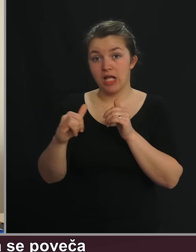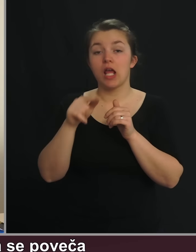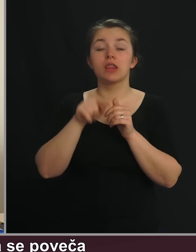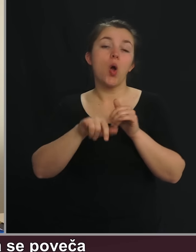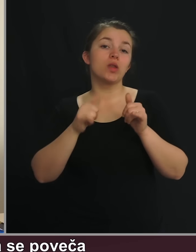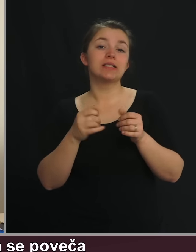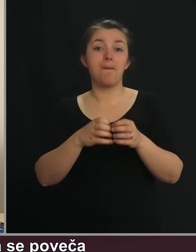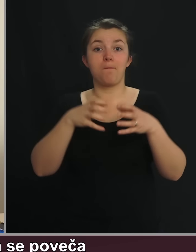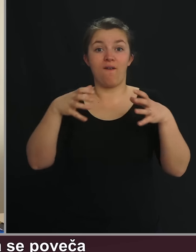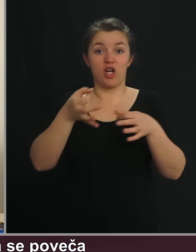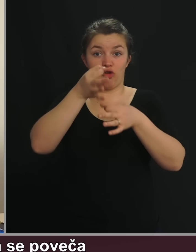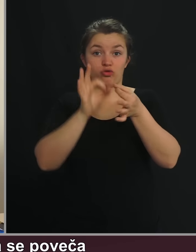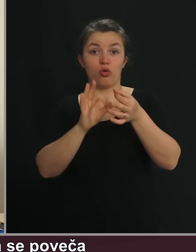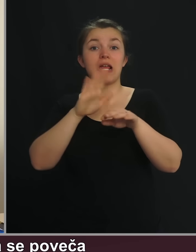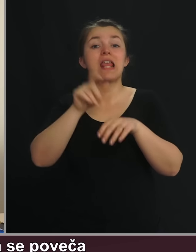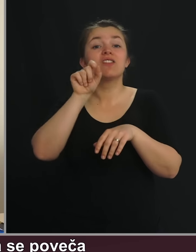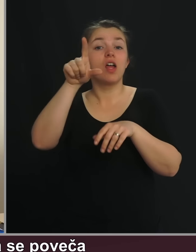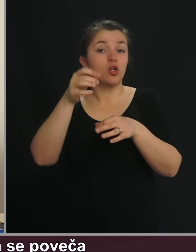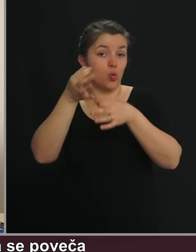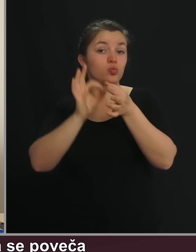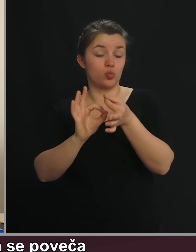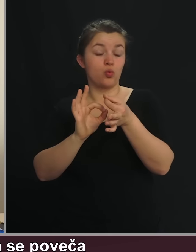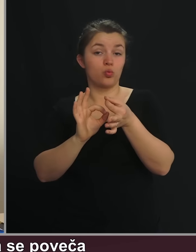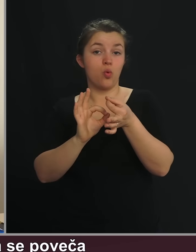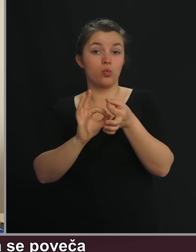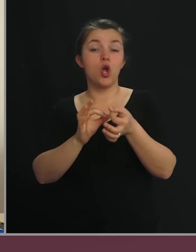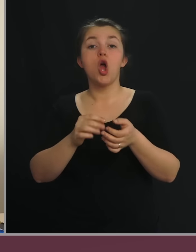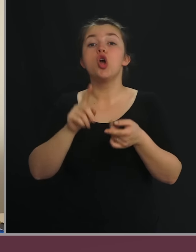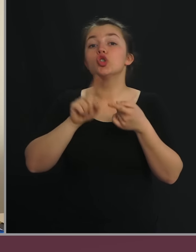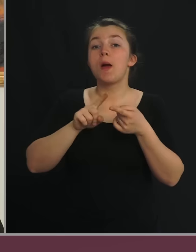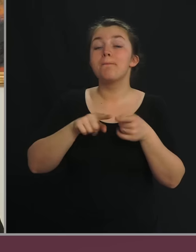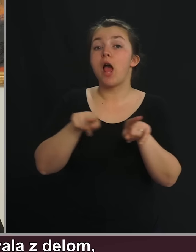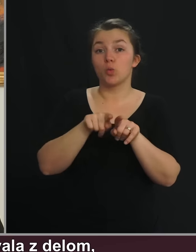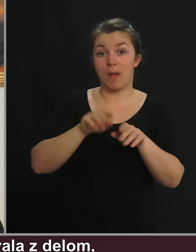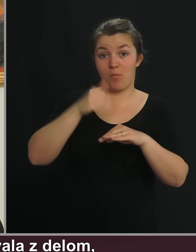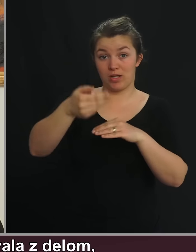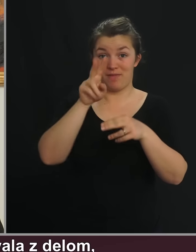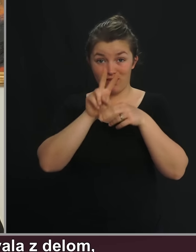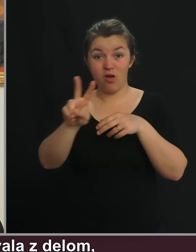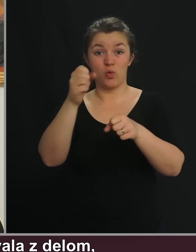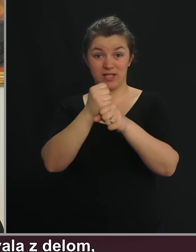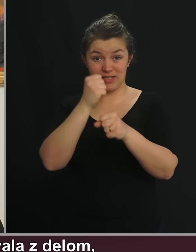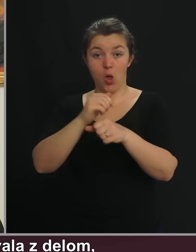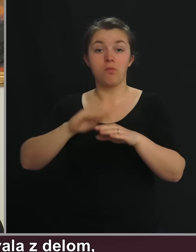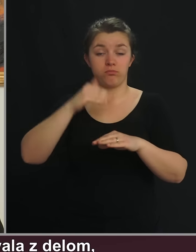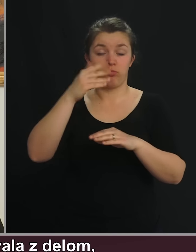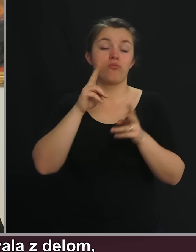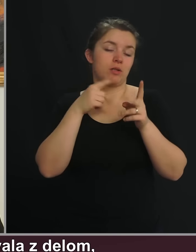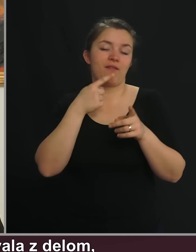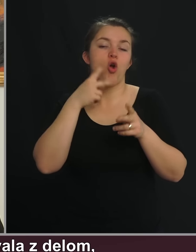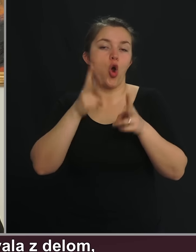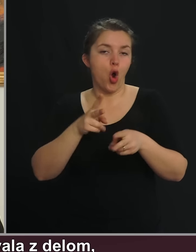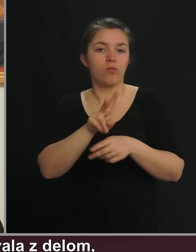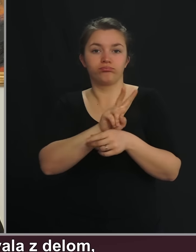To lahko traja 3 leta, tako da se poveča odmerni odstotek na 12%. Vkolikor bi pa tudi potem nadaljevala z